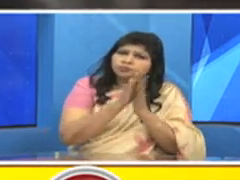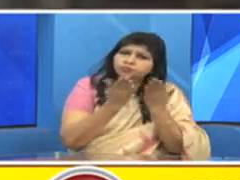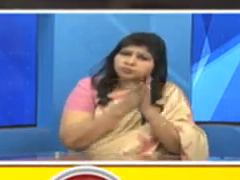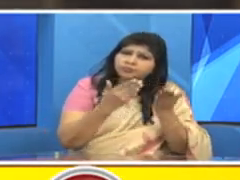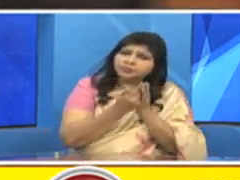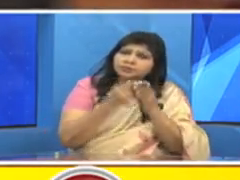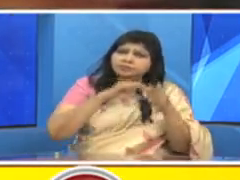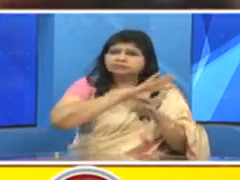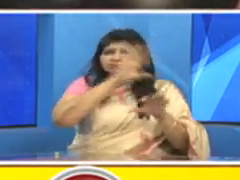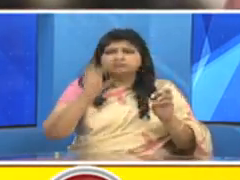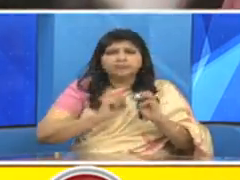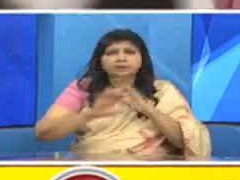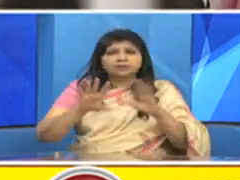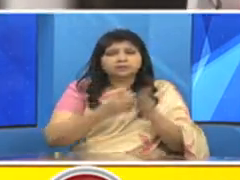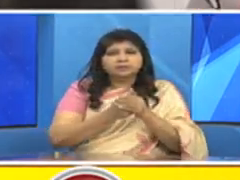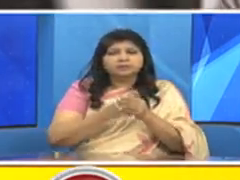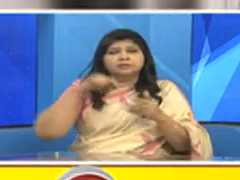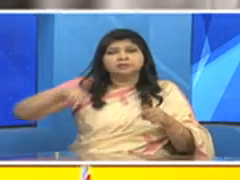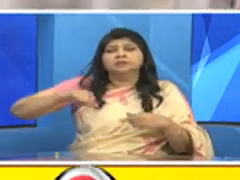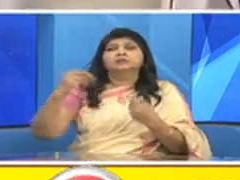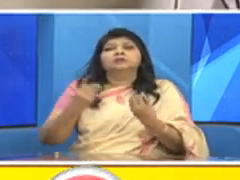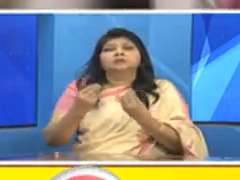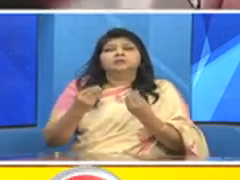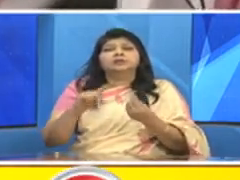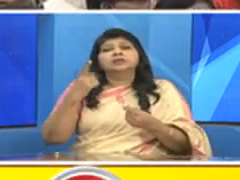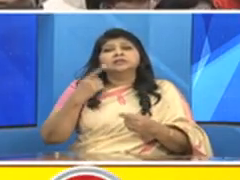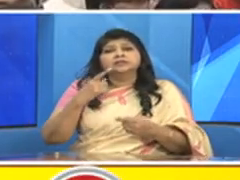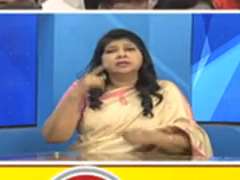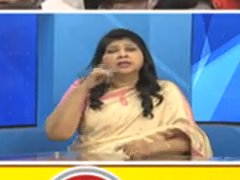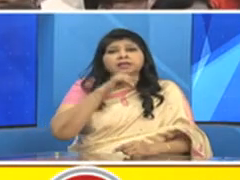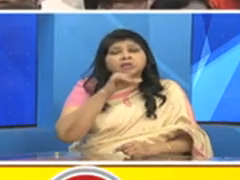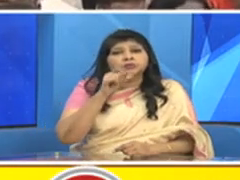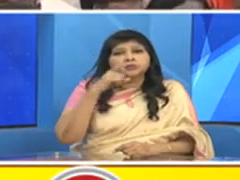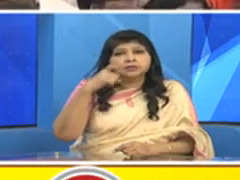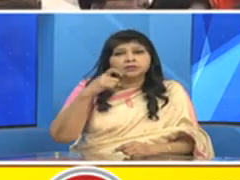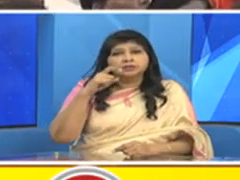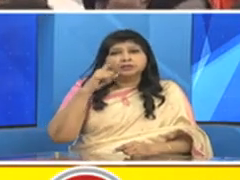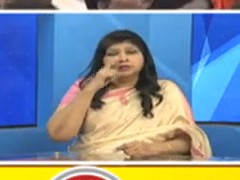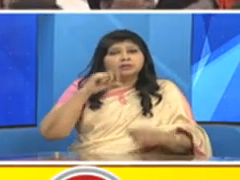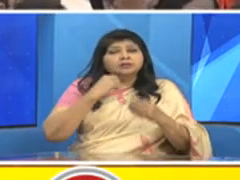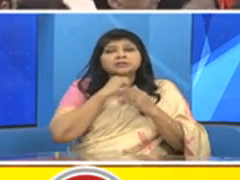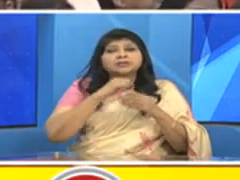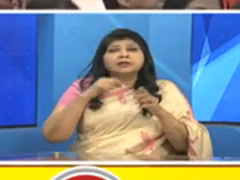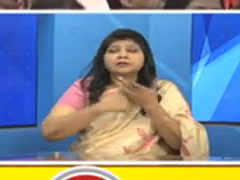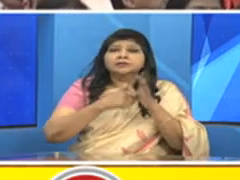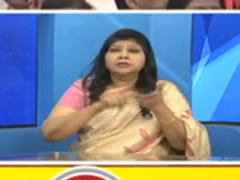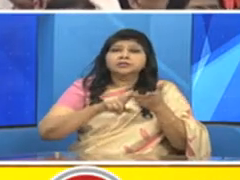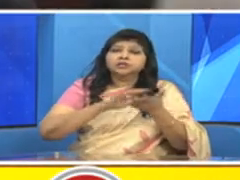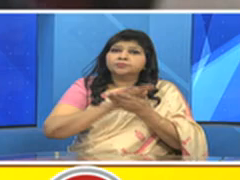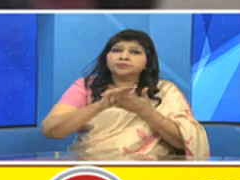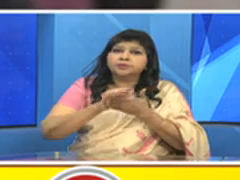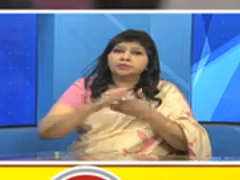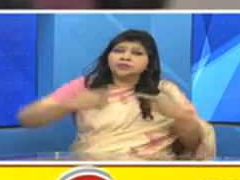कि कैसे 107 साल की एक बुजुर्ग माँ राष्ट्रपति भवन समारोह में प्रोटोकॉल